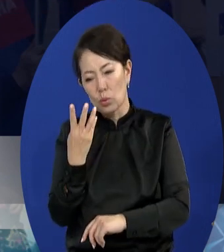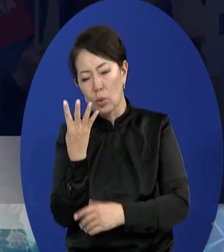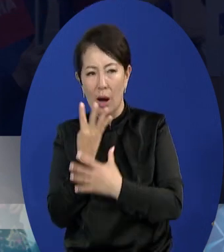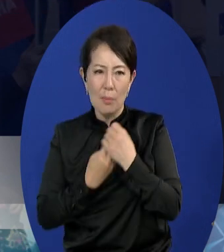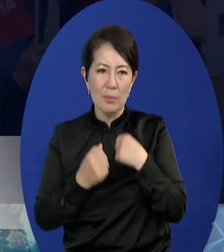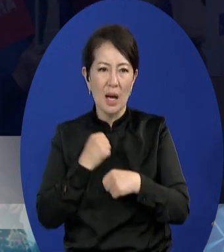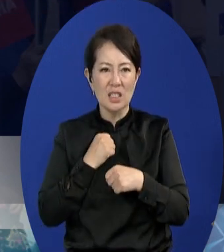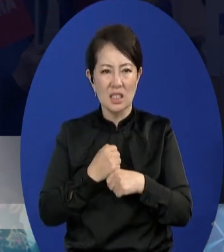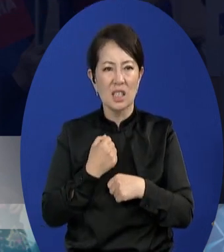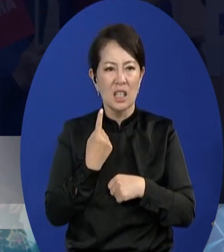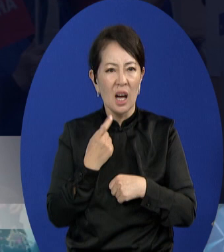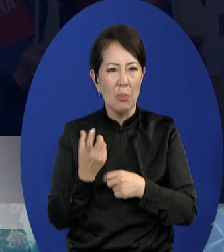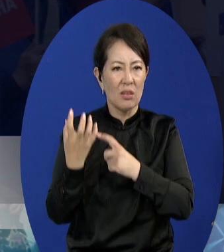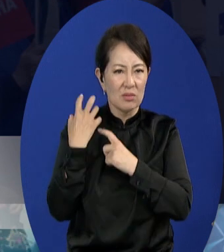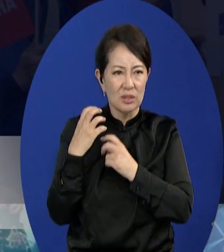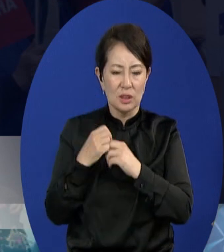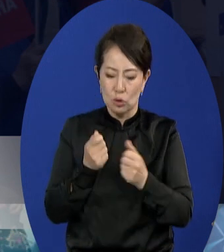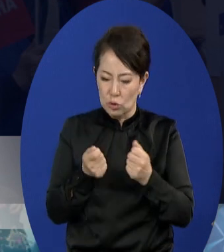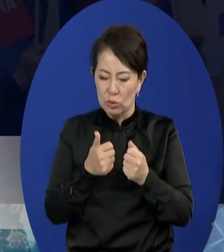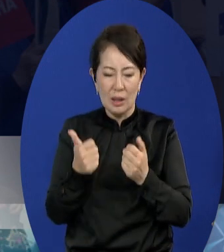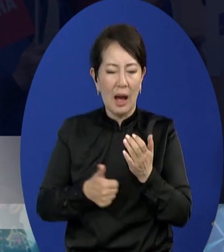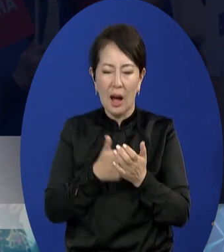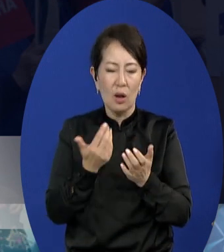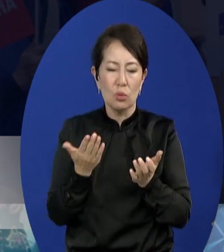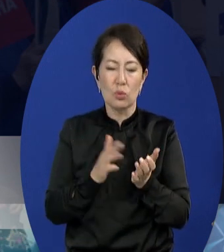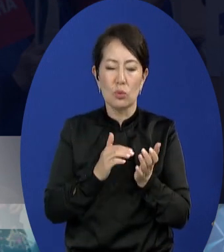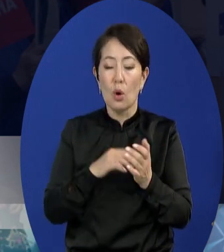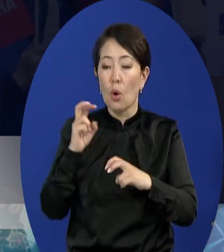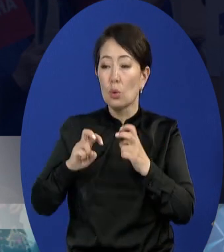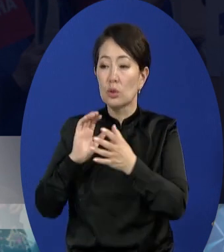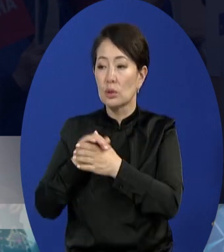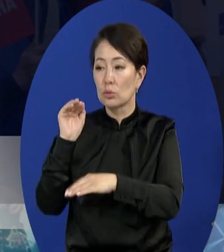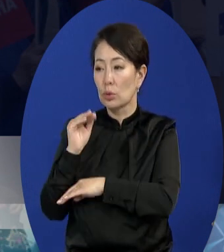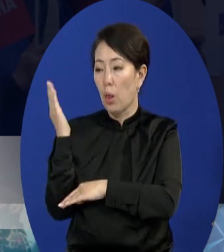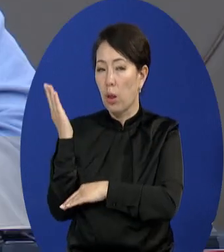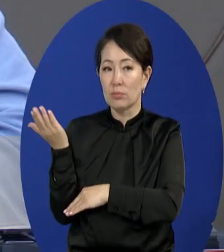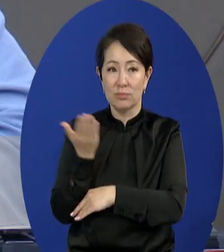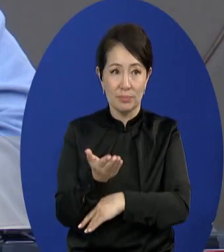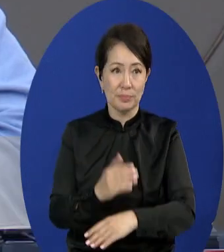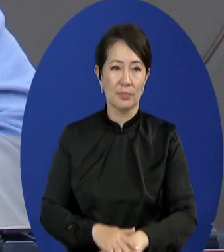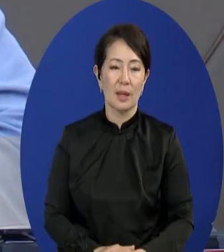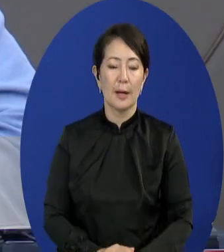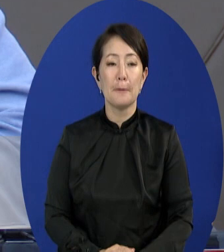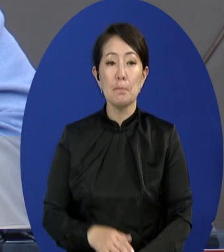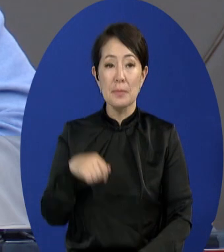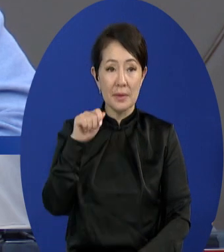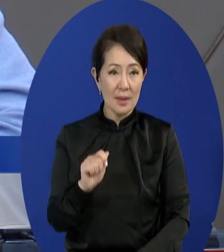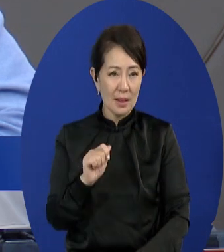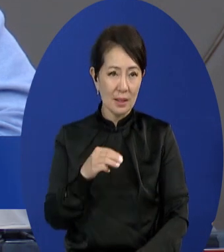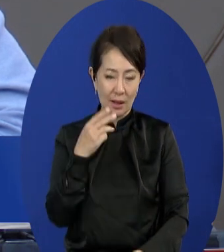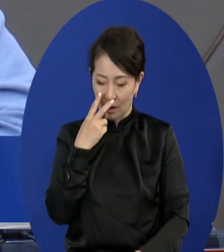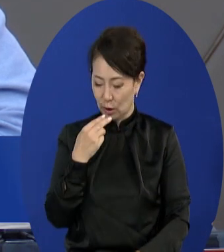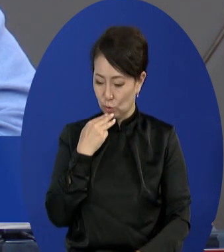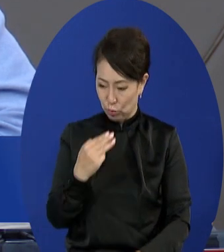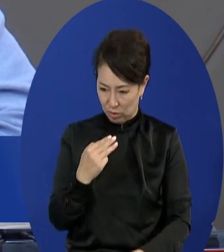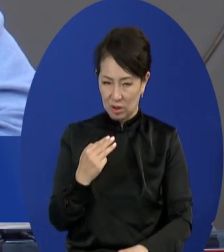олон асуудал овоорсон. Зохицуулт хангалтгүй байна гэдгийг үйлдвэрчний эвлэлийн төлөөлөл хэлсэн юм а. Энэ цалин өсөлийн шударгаар тооцоод